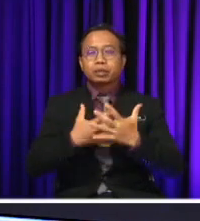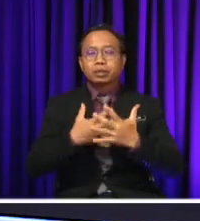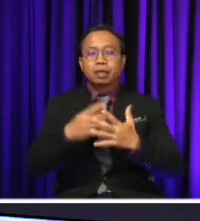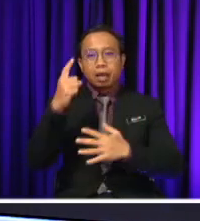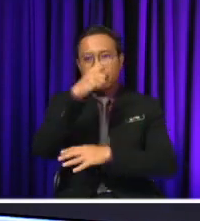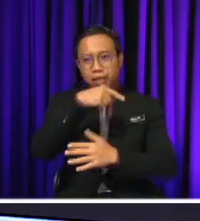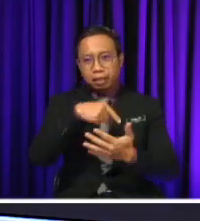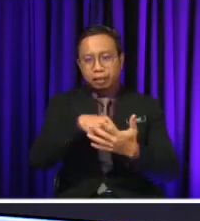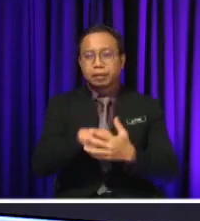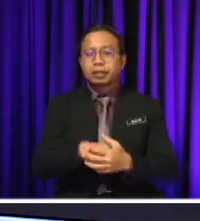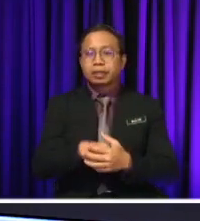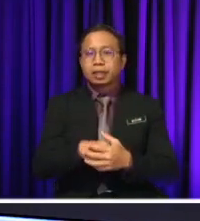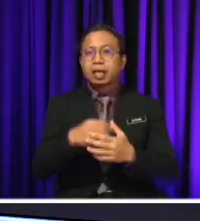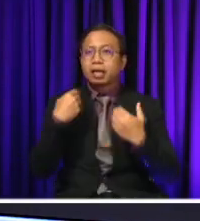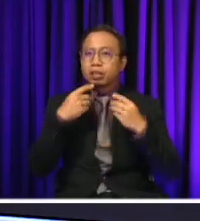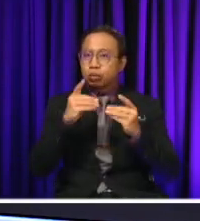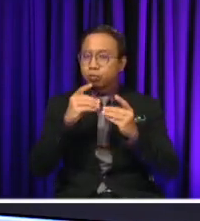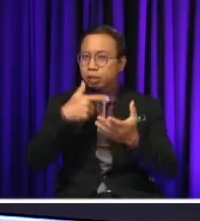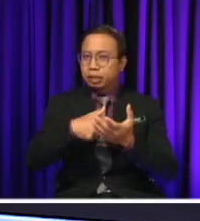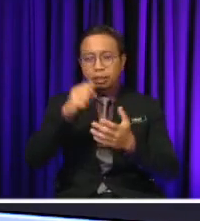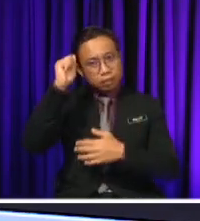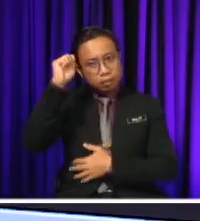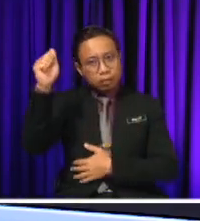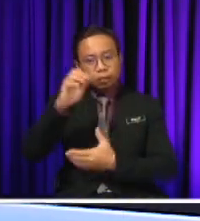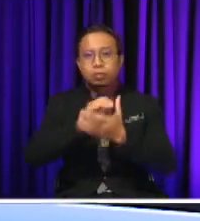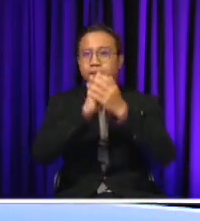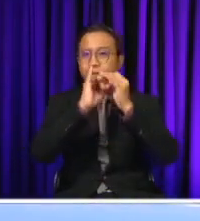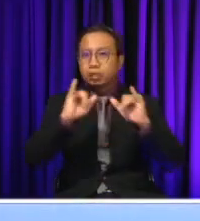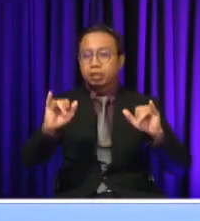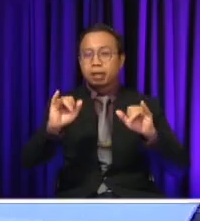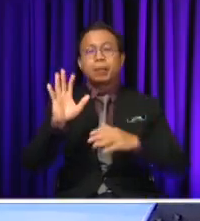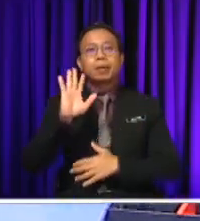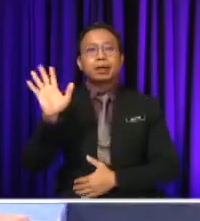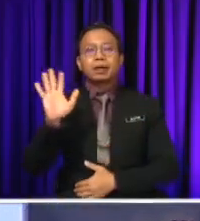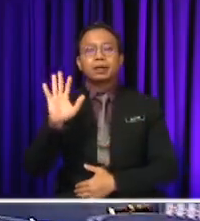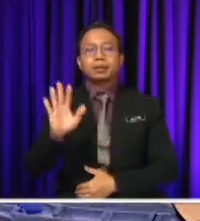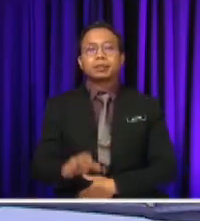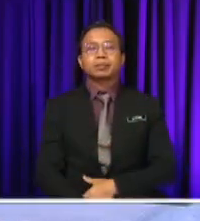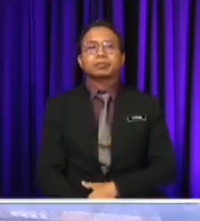isyarat kita untuk hari ini itu Assalamualaikum dan salam sejahtera bye